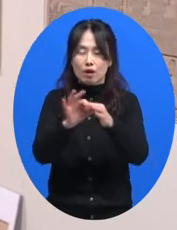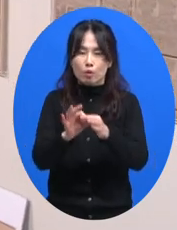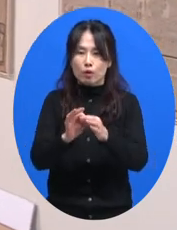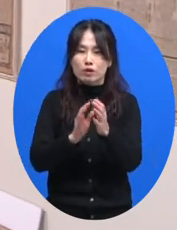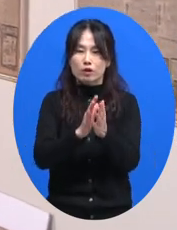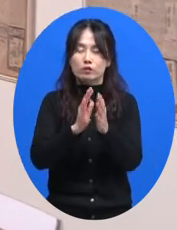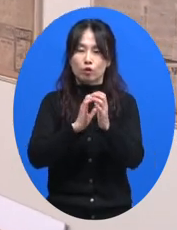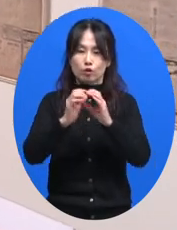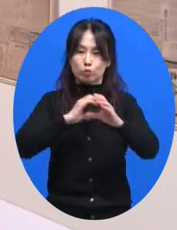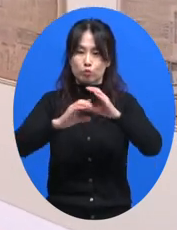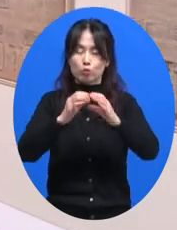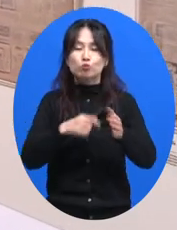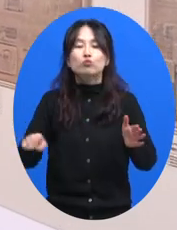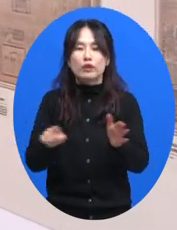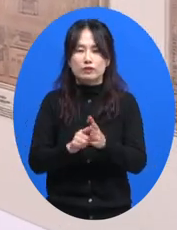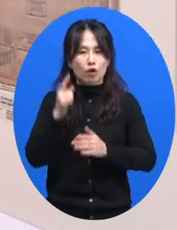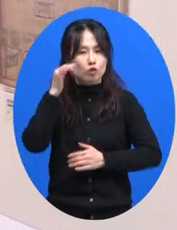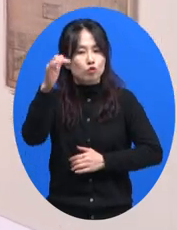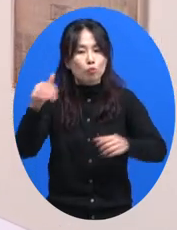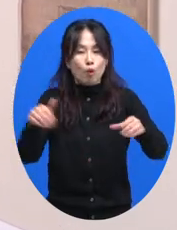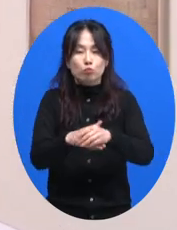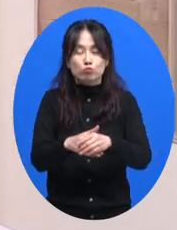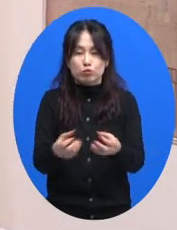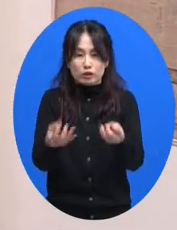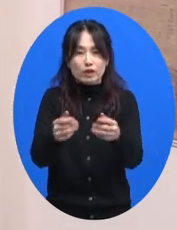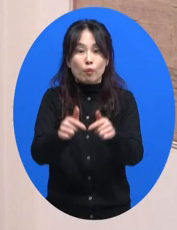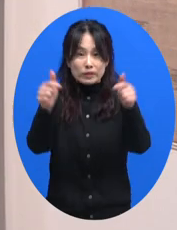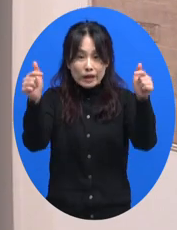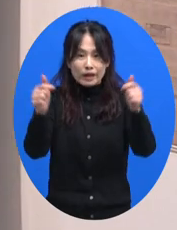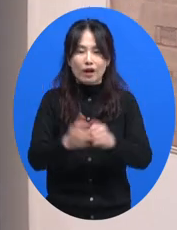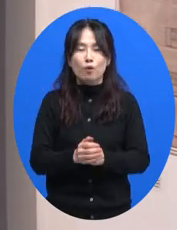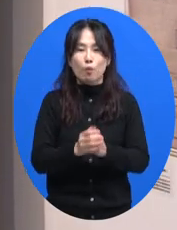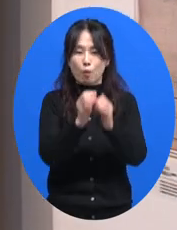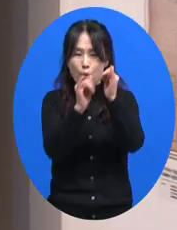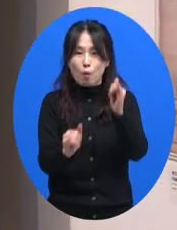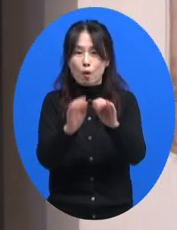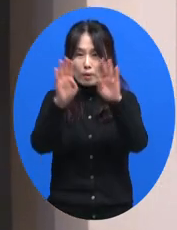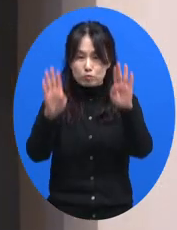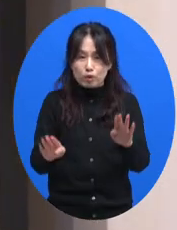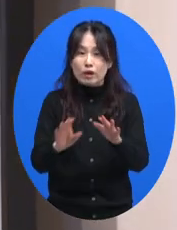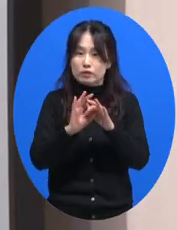소통과 공감을 위한 추모 문화재를 확대하고 선감 역사 박물관을 통해